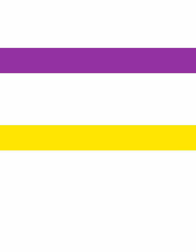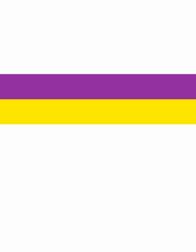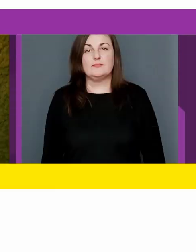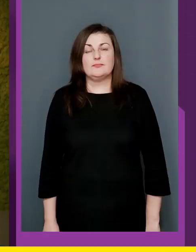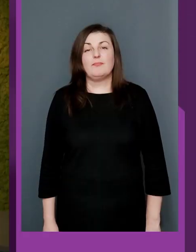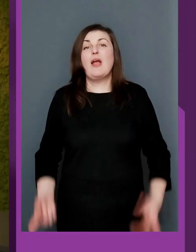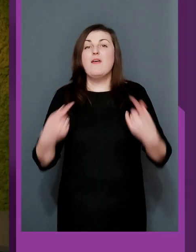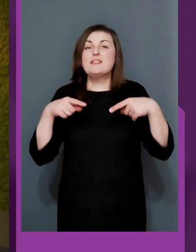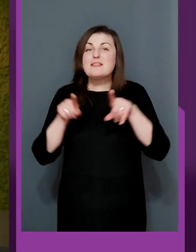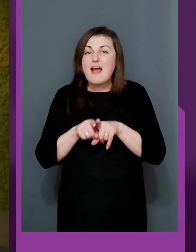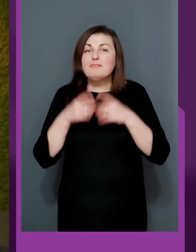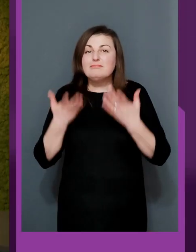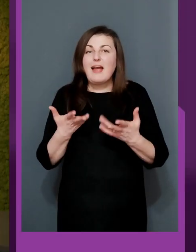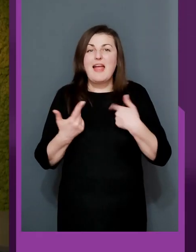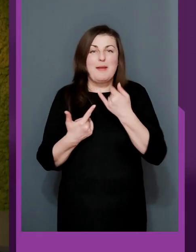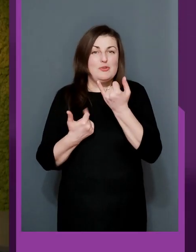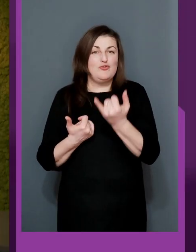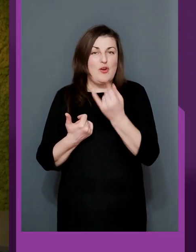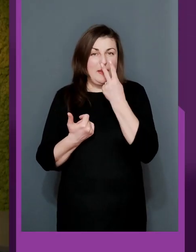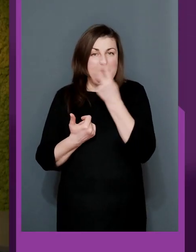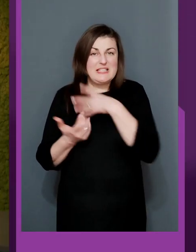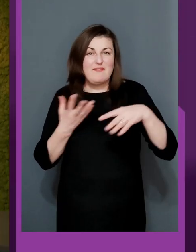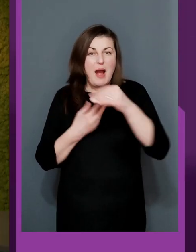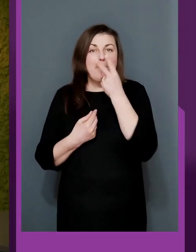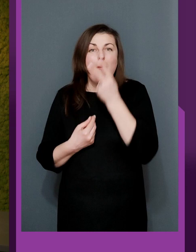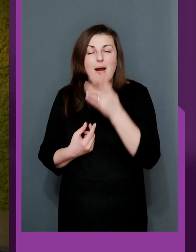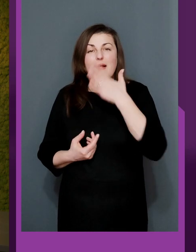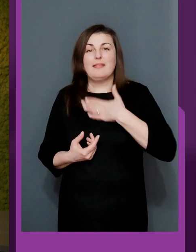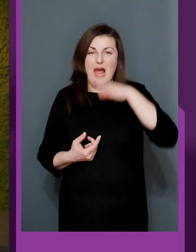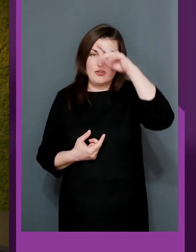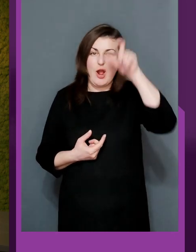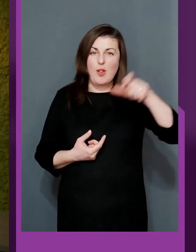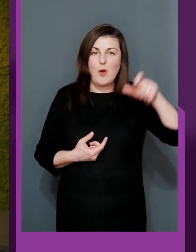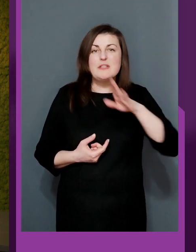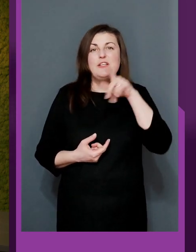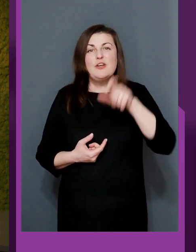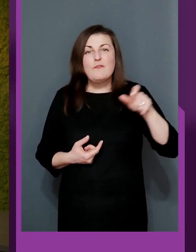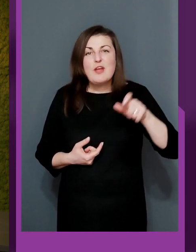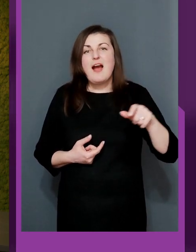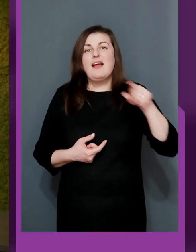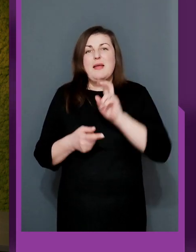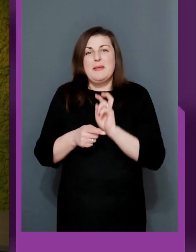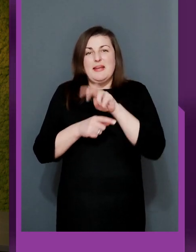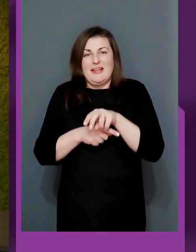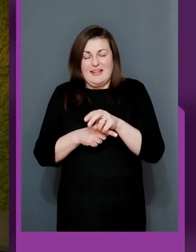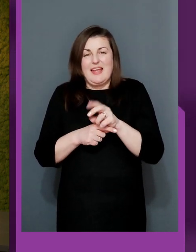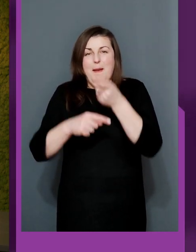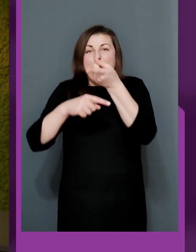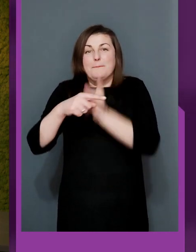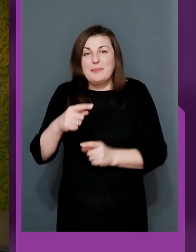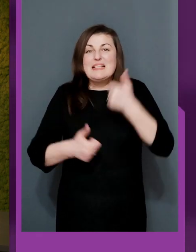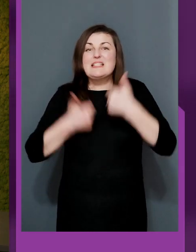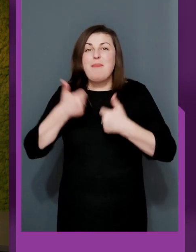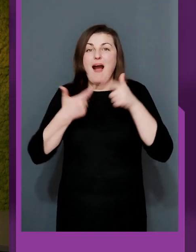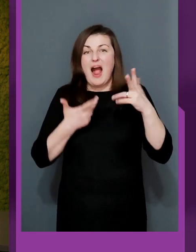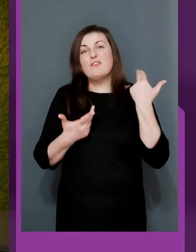переможемо Ось таким чином як Ми щойно з вами побачили наші хлопці та дівчата і перетнули Екватор змагань у